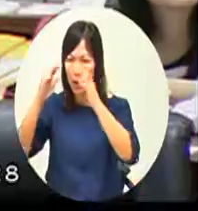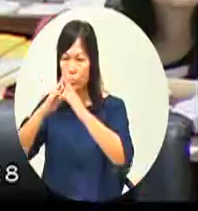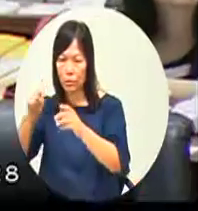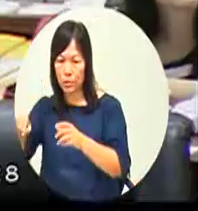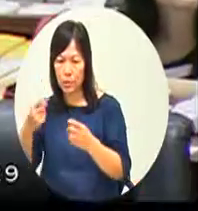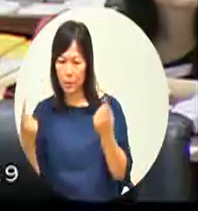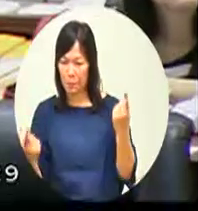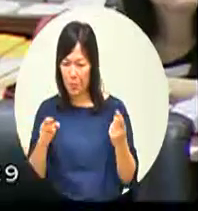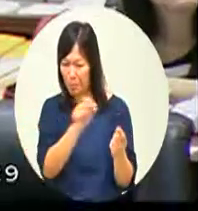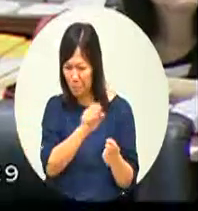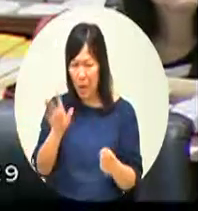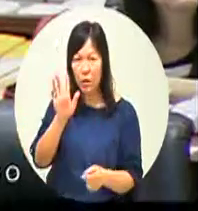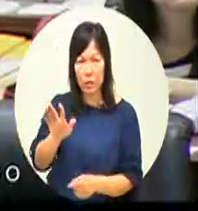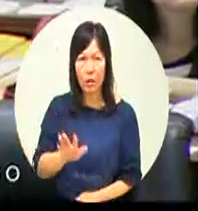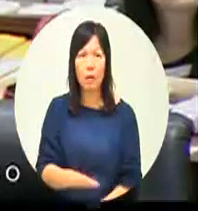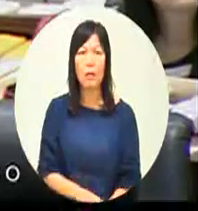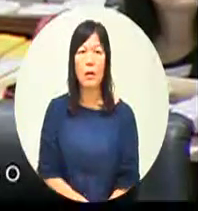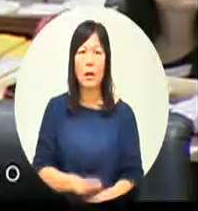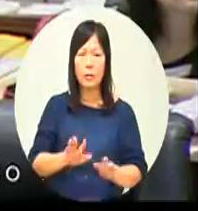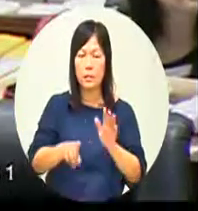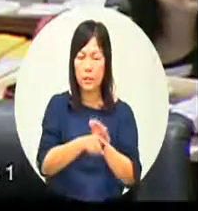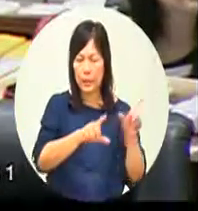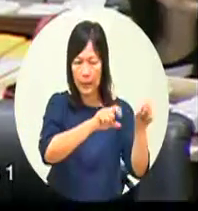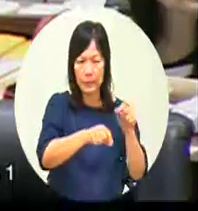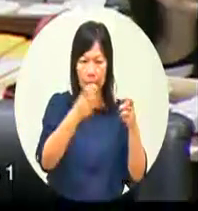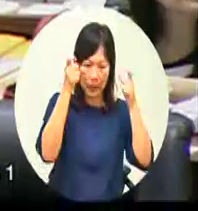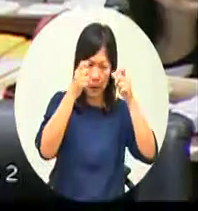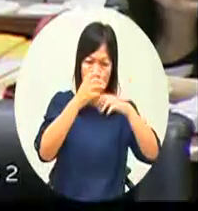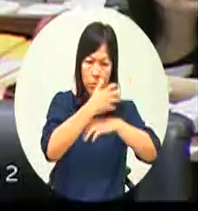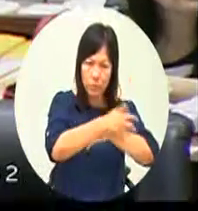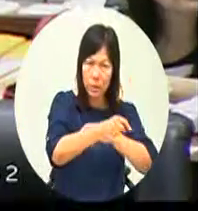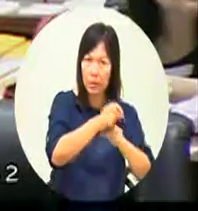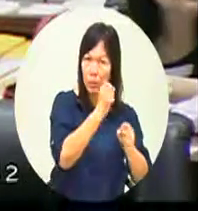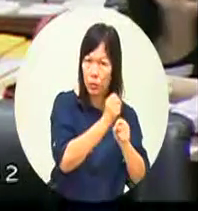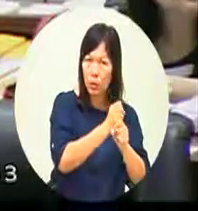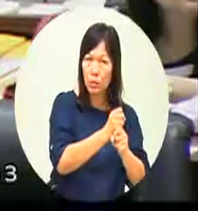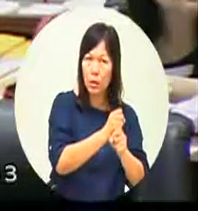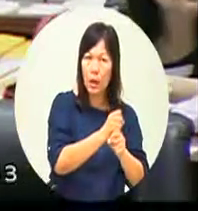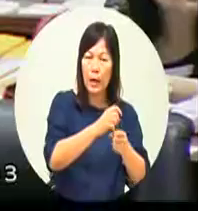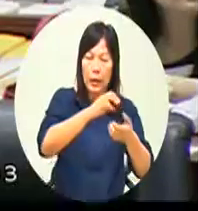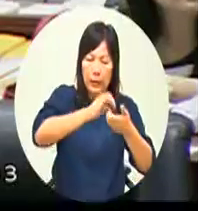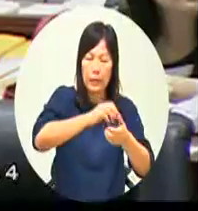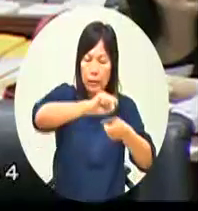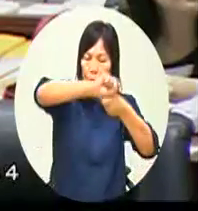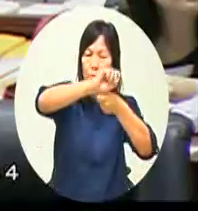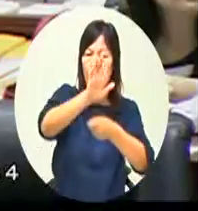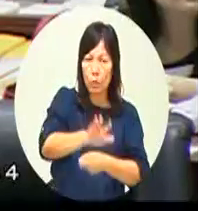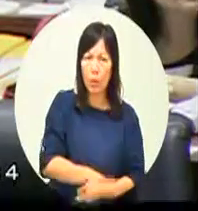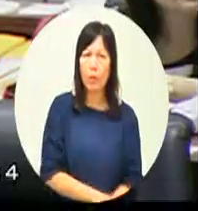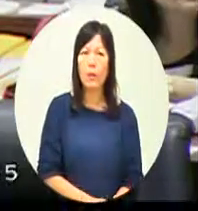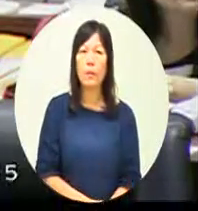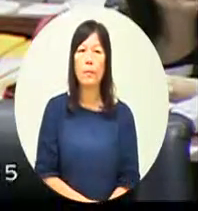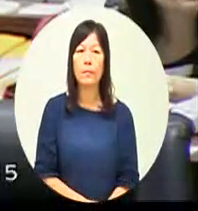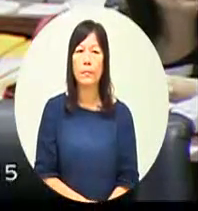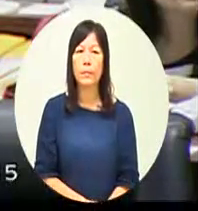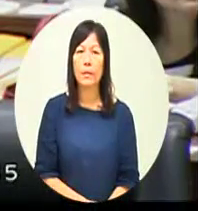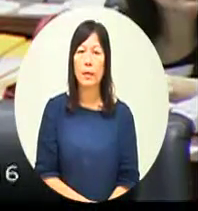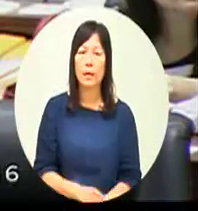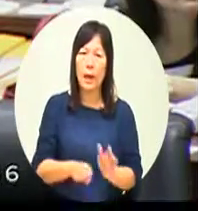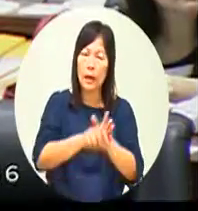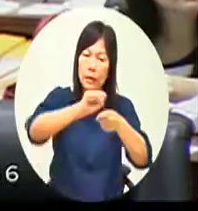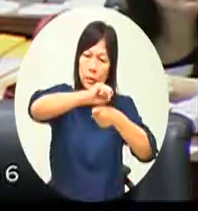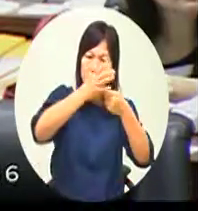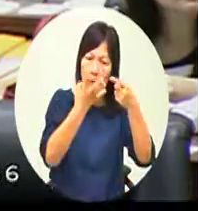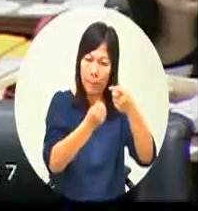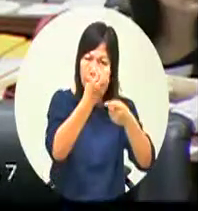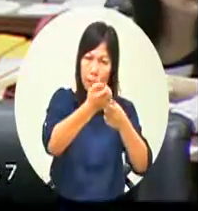惠，所以呢，现在采用高雄县的方法来处理，一定是增加啊。 那增加的话，到时候的整个比例